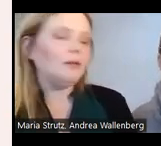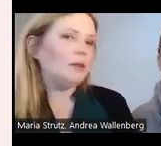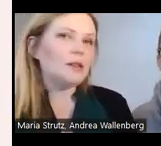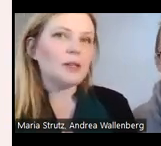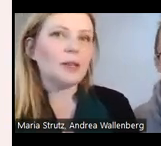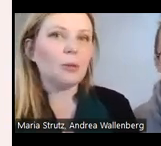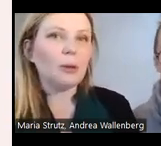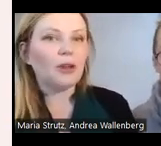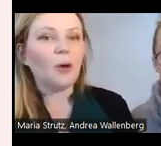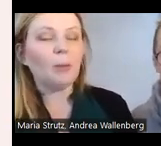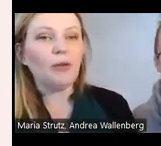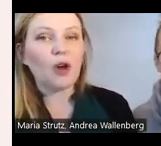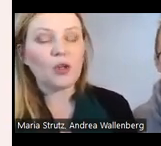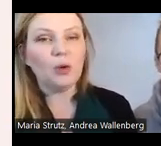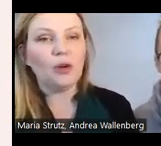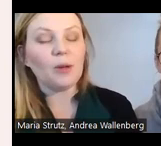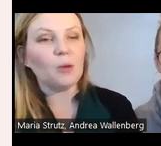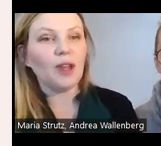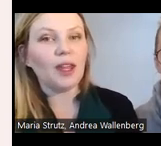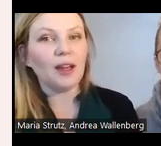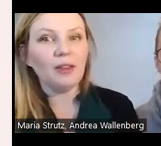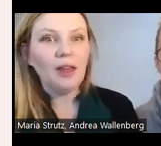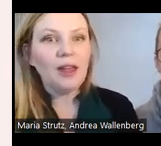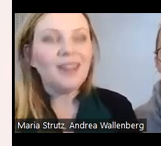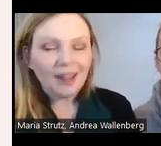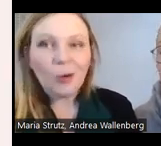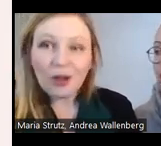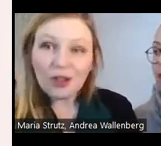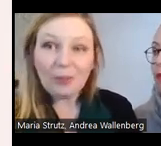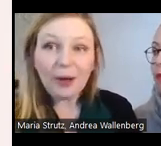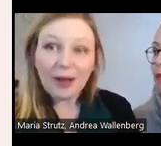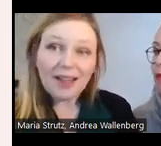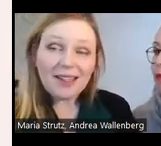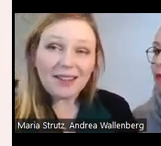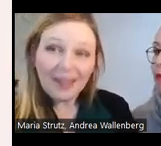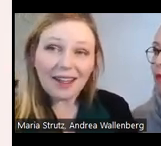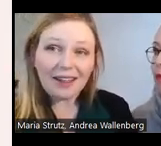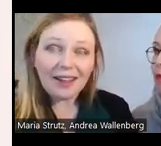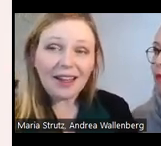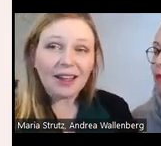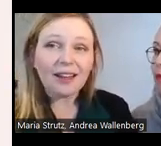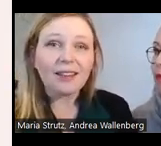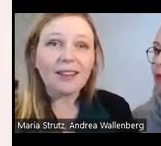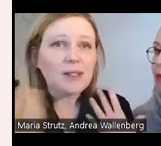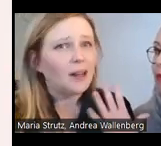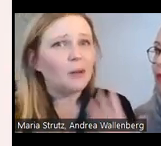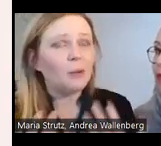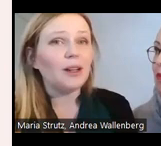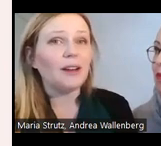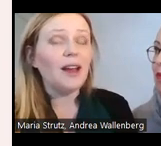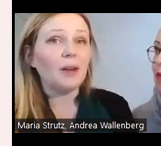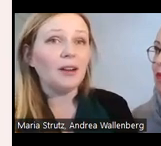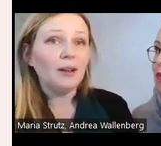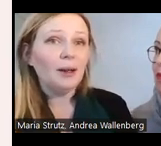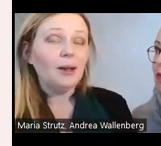även ni som sitter på bibliotek och öppnar förskolor och har persontecken, att det går ju snabbare att lära sig tecken än ett abstrakt